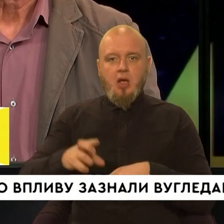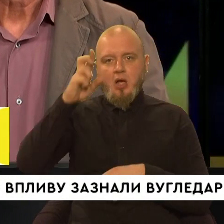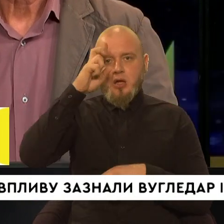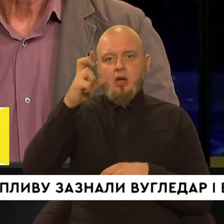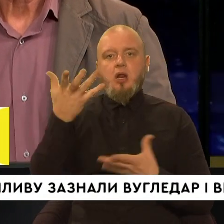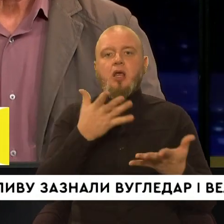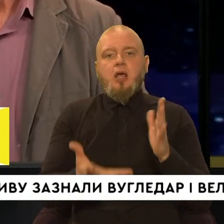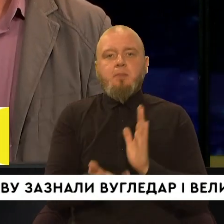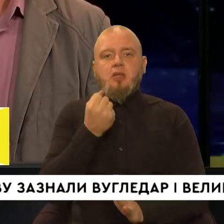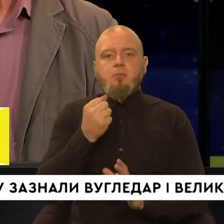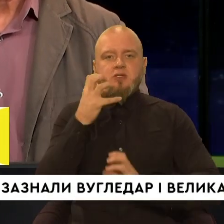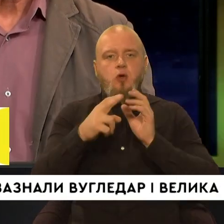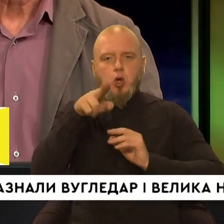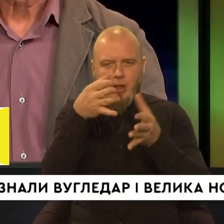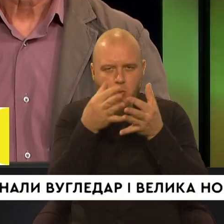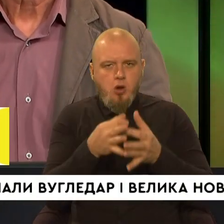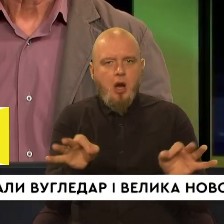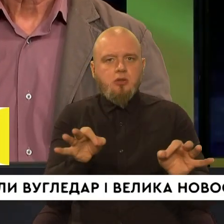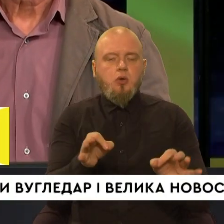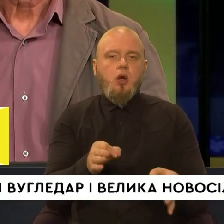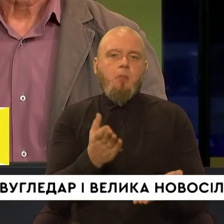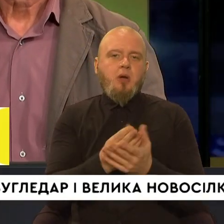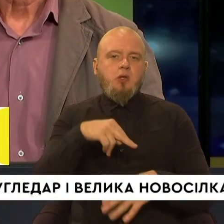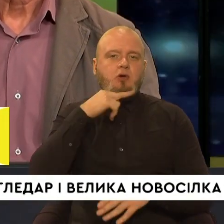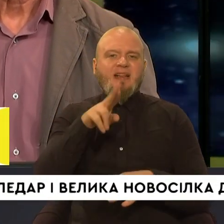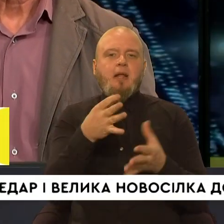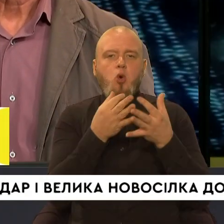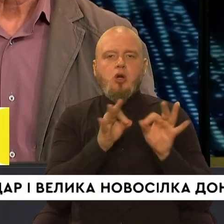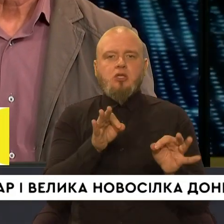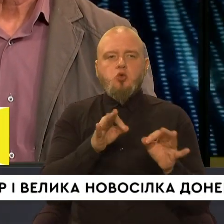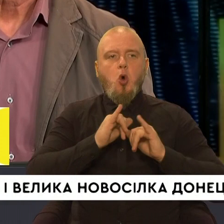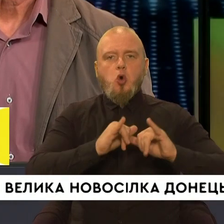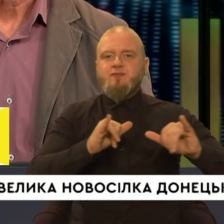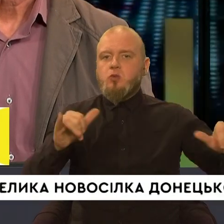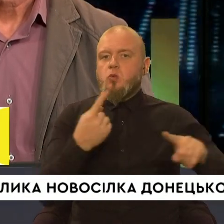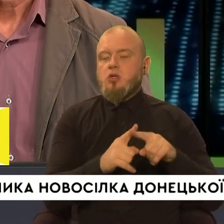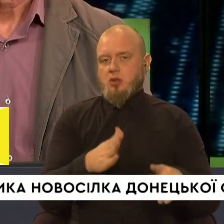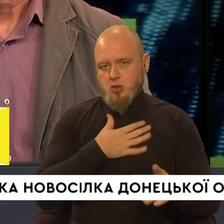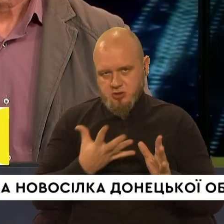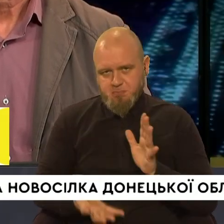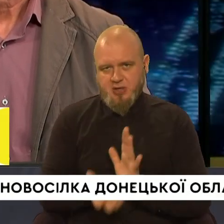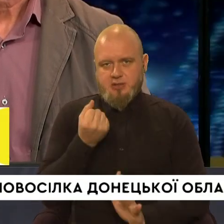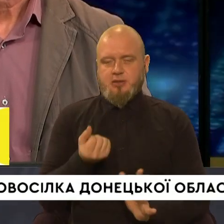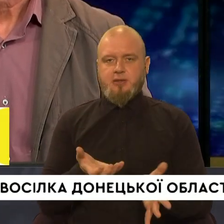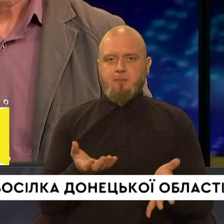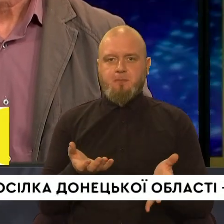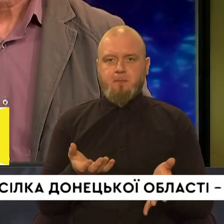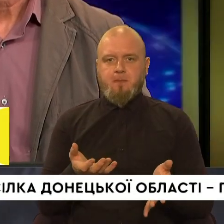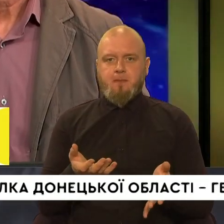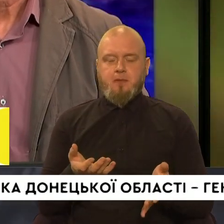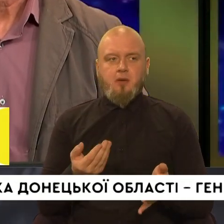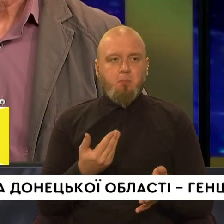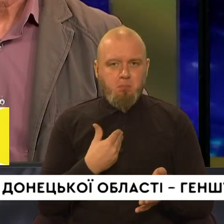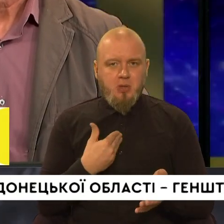які підтримують світову демократію, мається на увазі демократичного розвитку – це наші прихильники.